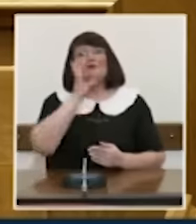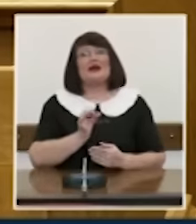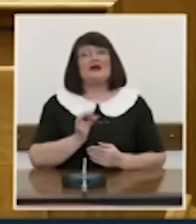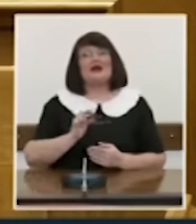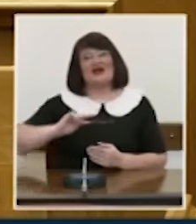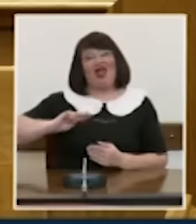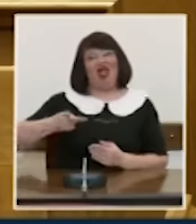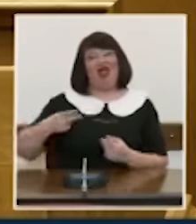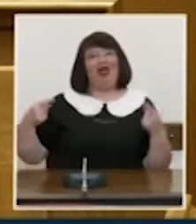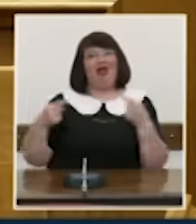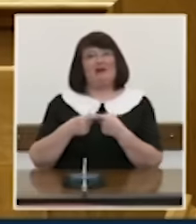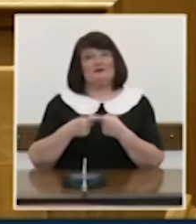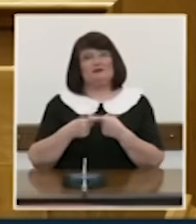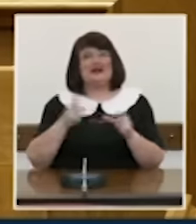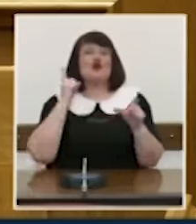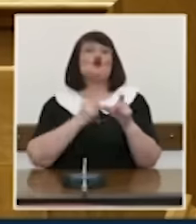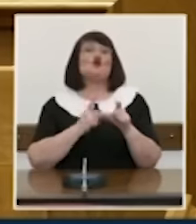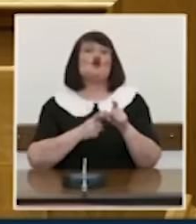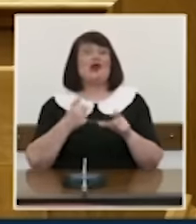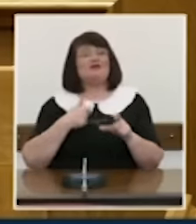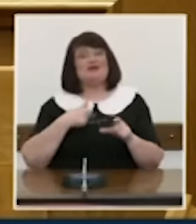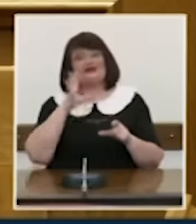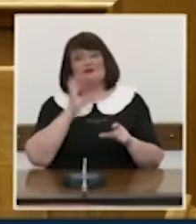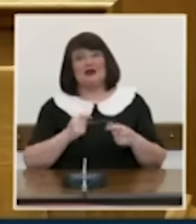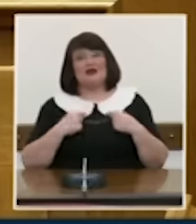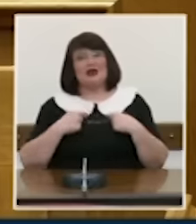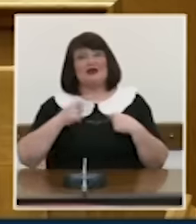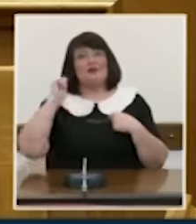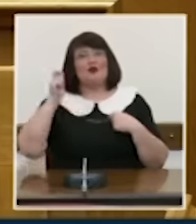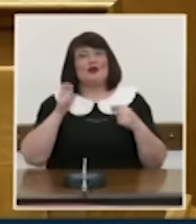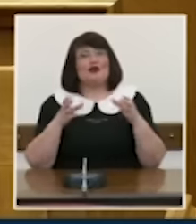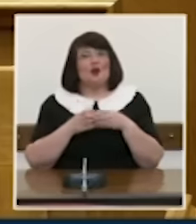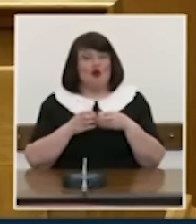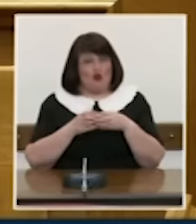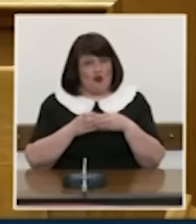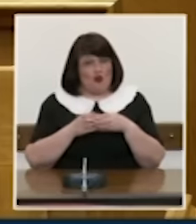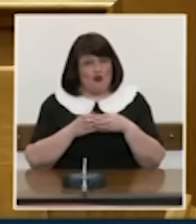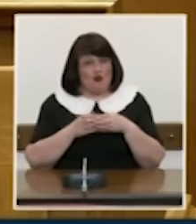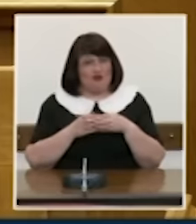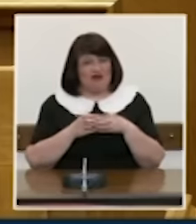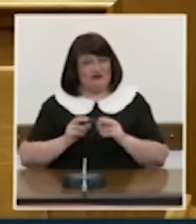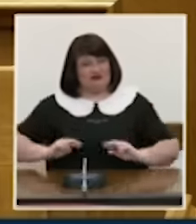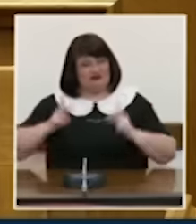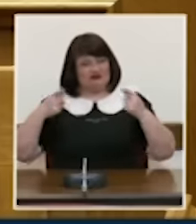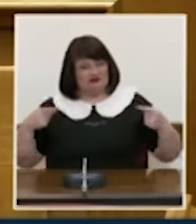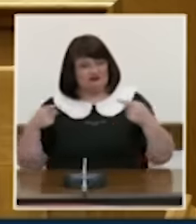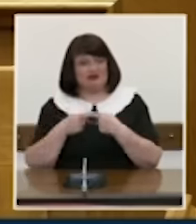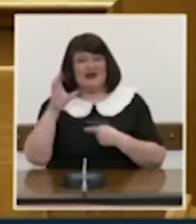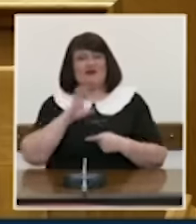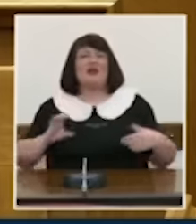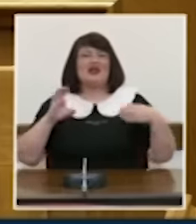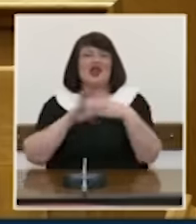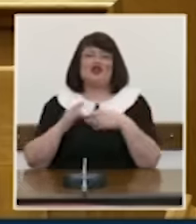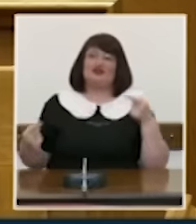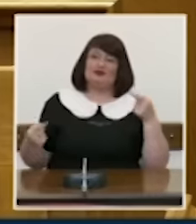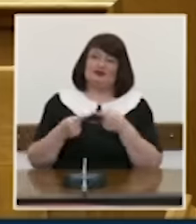της πολιτικής, δηλαδή του ΚΚΕ, του μόνου κόμματος που ήταν αντίπαλος και της Ευρωπαϊκής Ένωσης από την